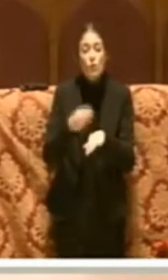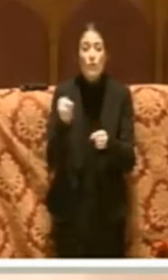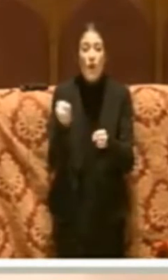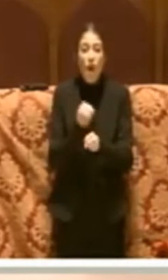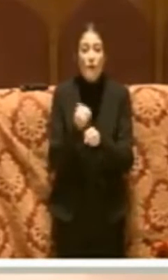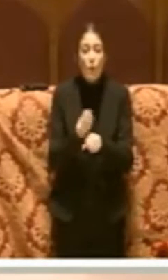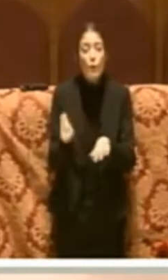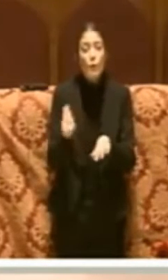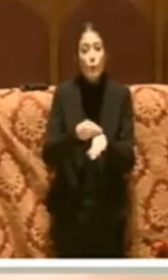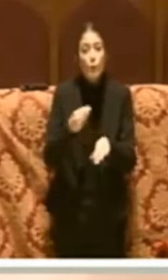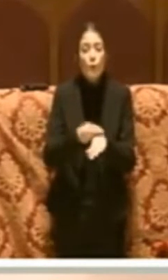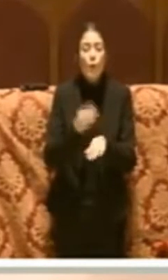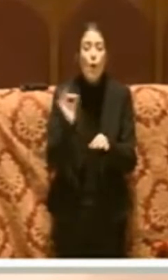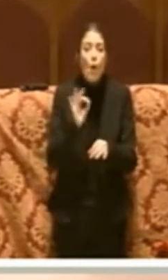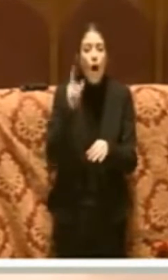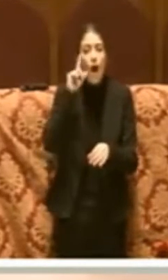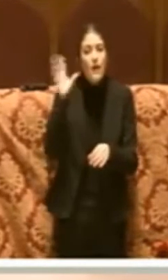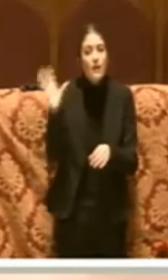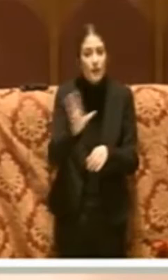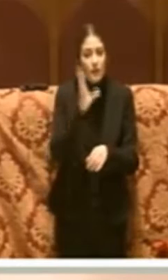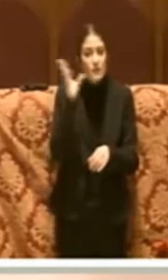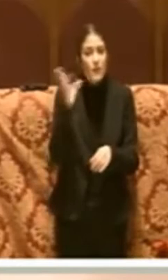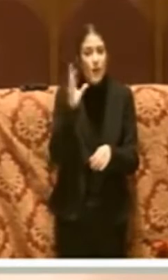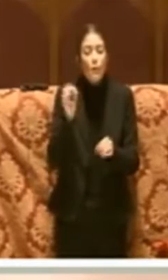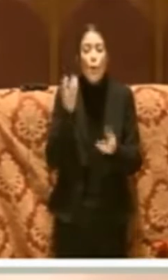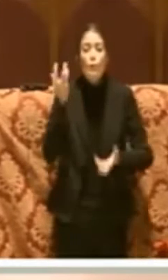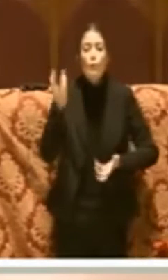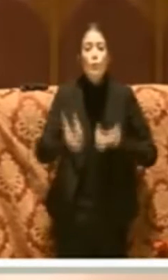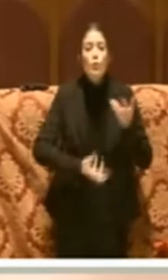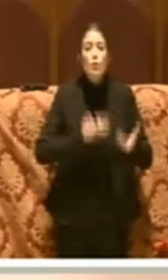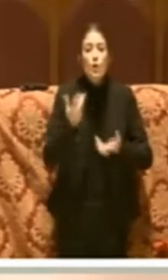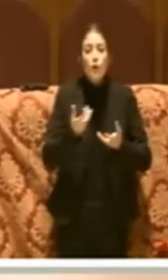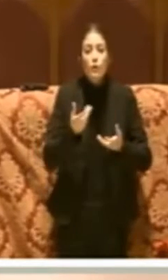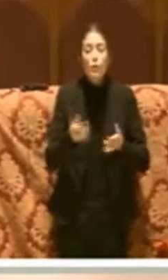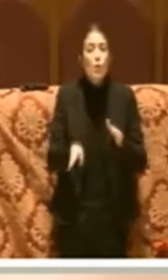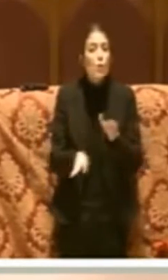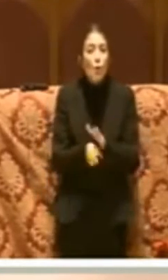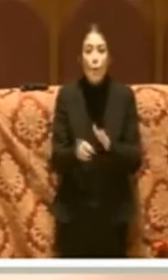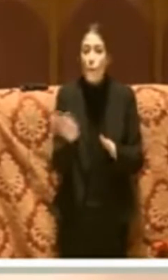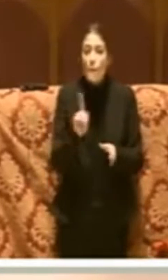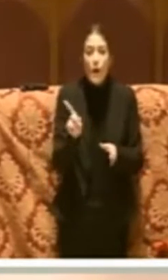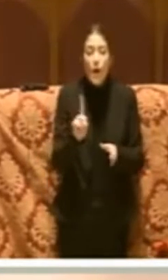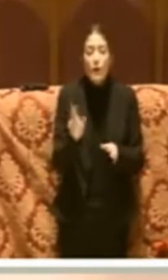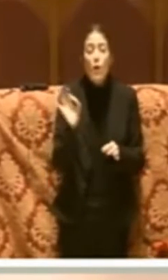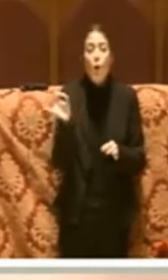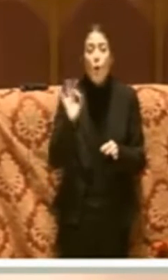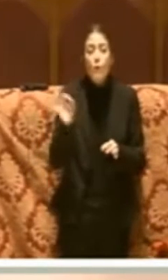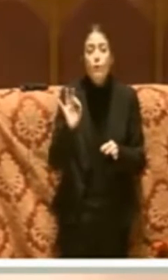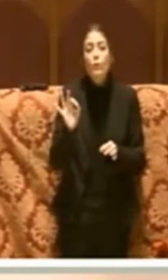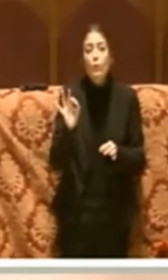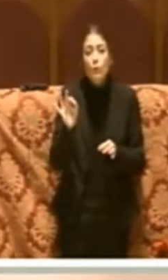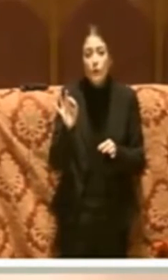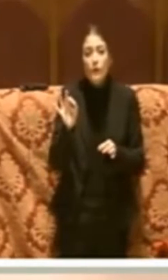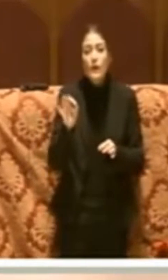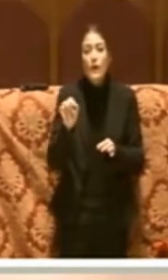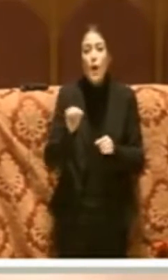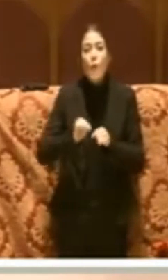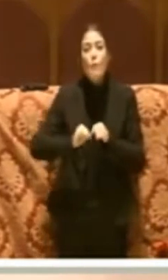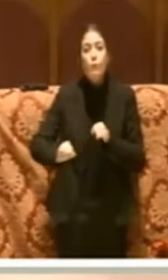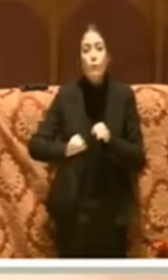ad esempio non i bruciatori non partono pure scoppia la pompa